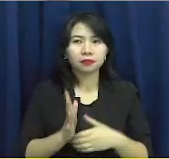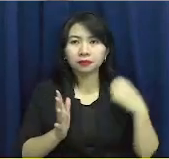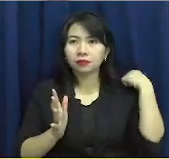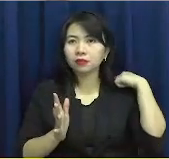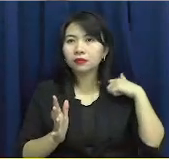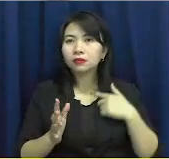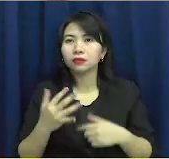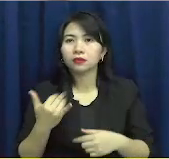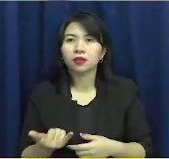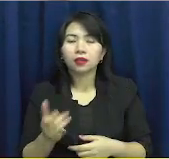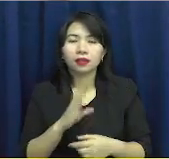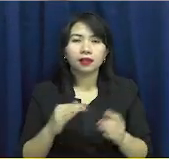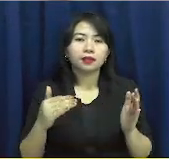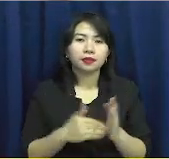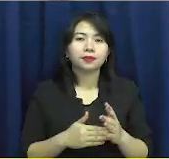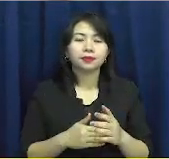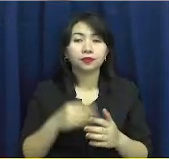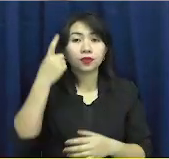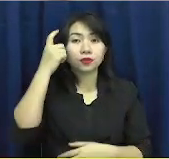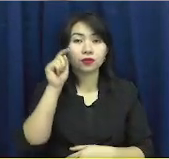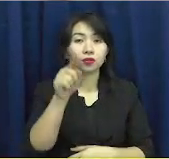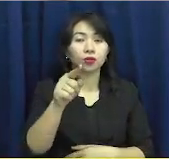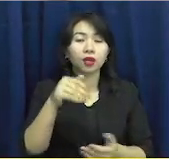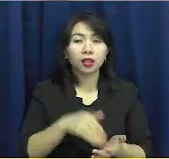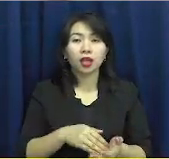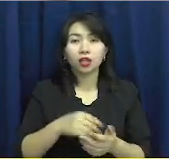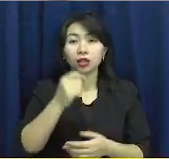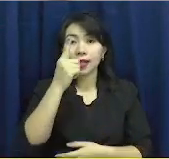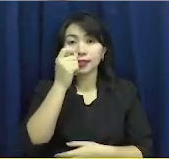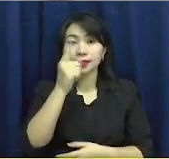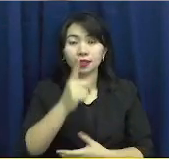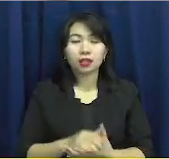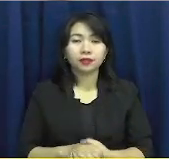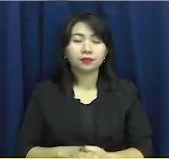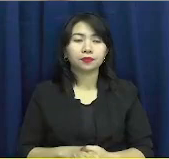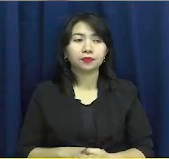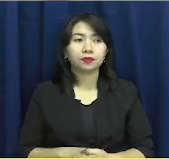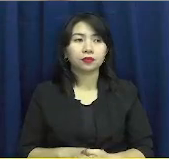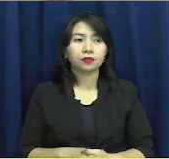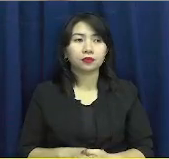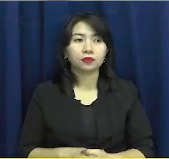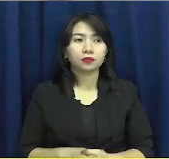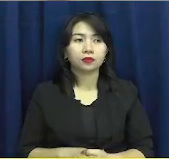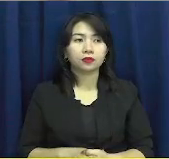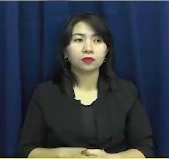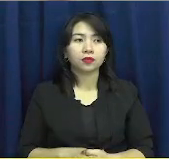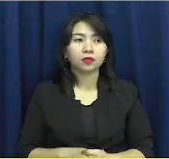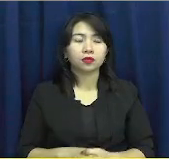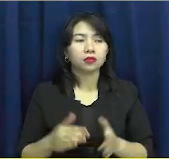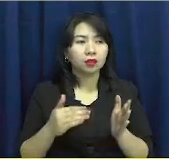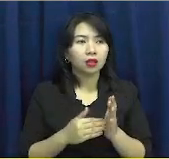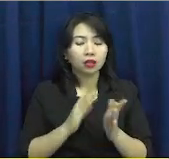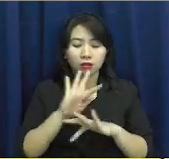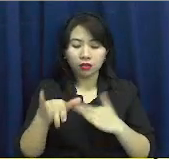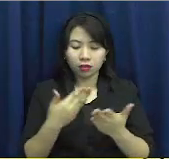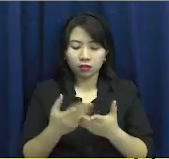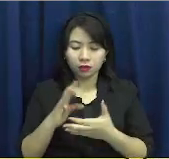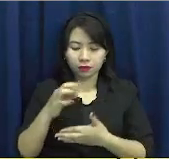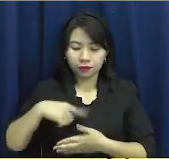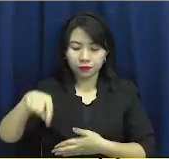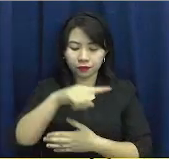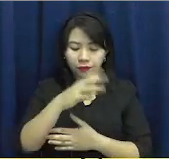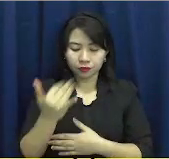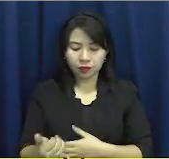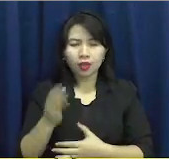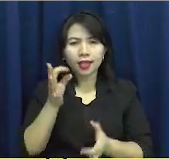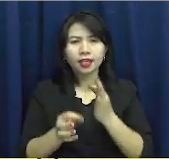And, alam niyo po, mga kapatid, kung bakit ko ito nabanggit, sir, kasi, ano kasi, lahat kasi tayo, pag tinignan natin kasi yung